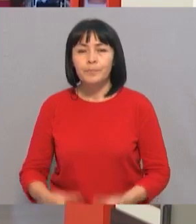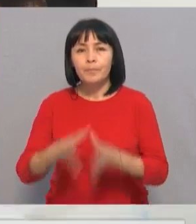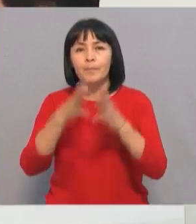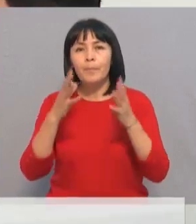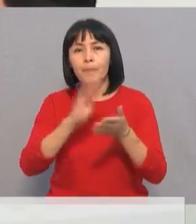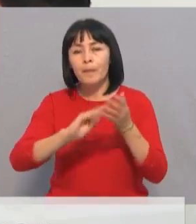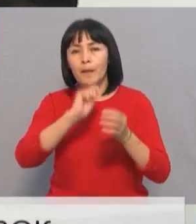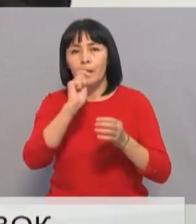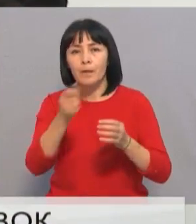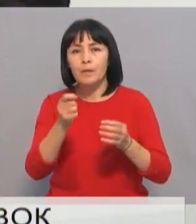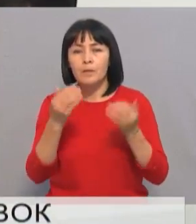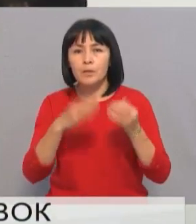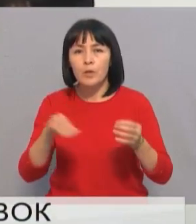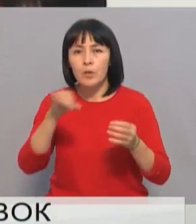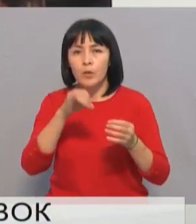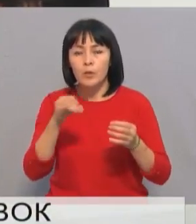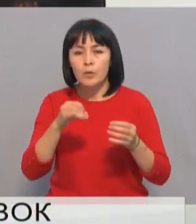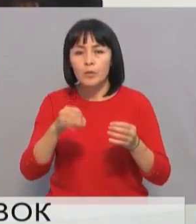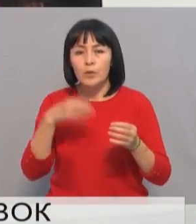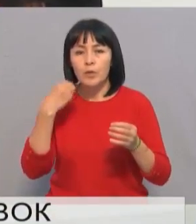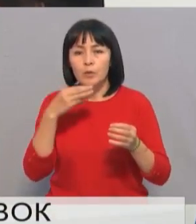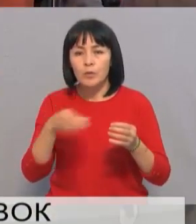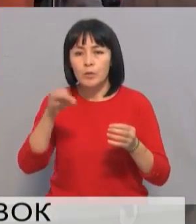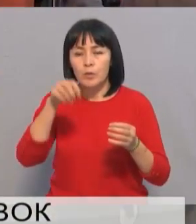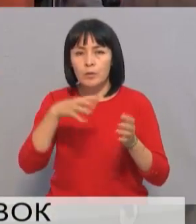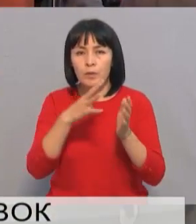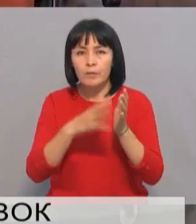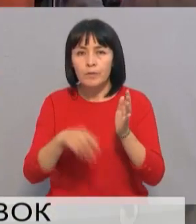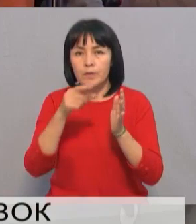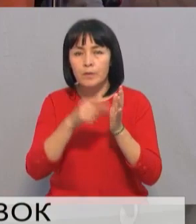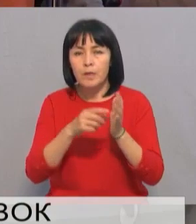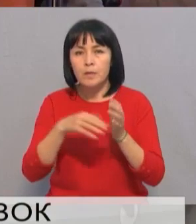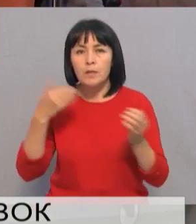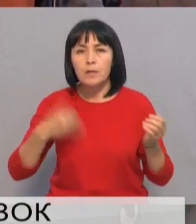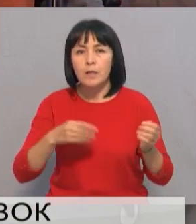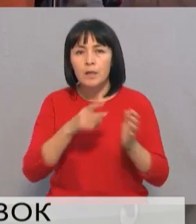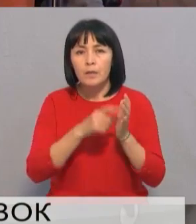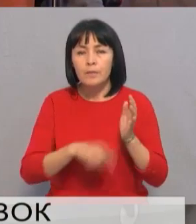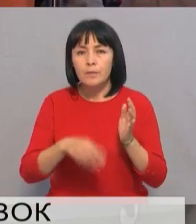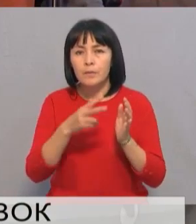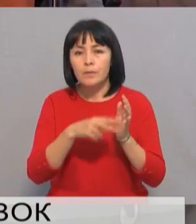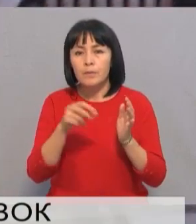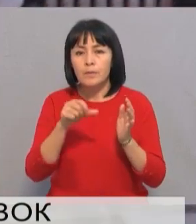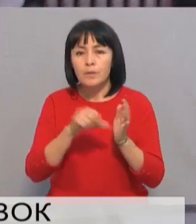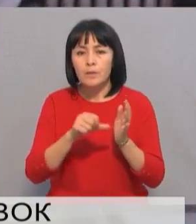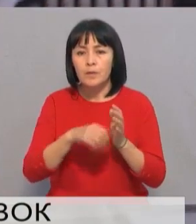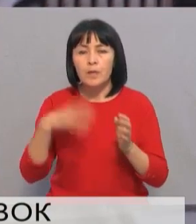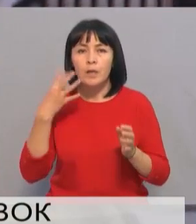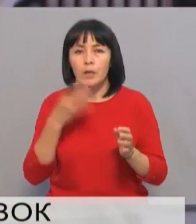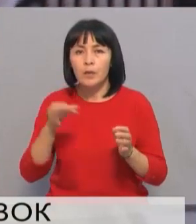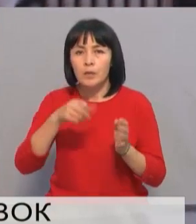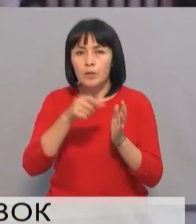Большинство заявок поступило из южных регионов. Из Туркестанской области 970, Жамбылской 786 заявок, Кызылординской